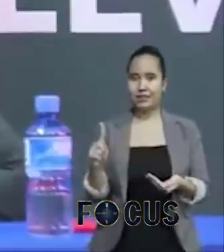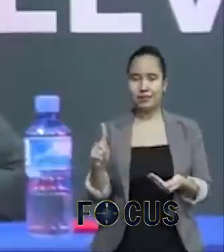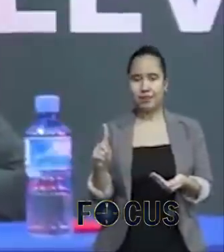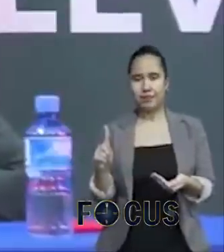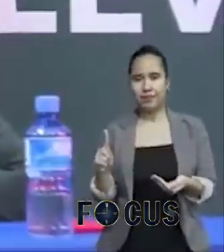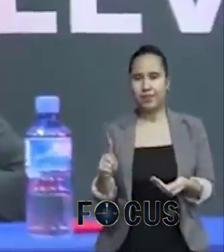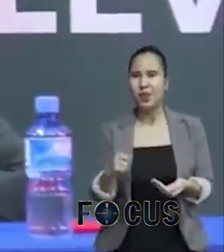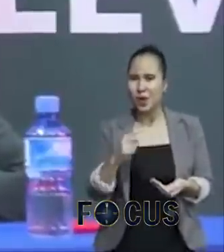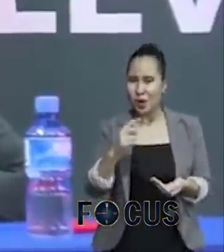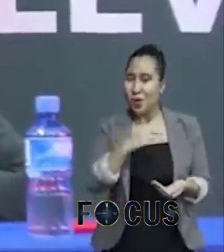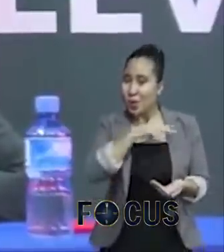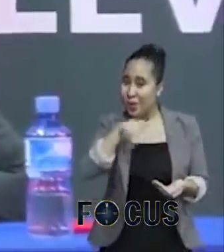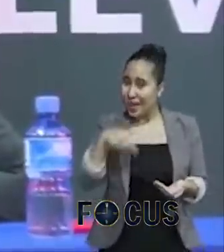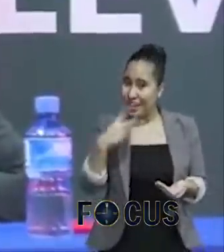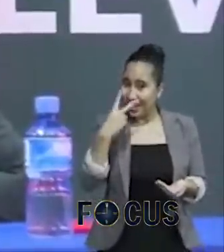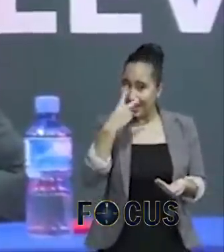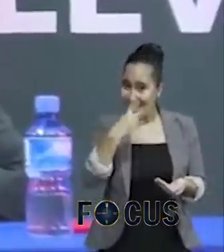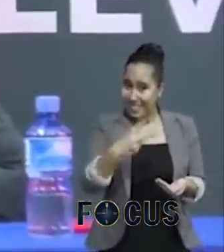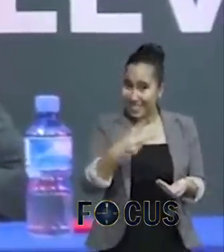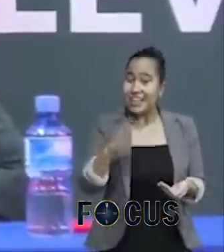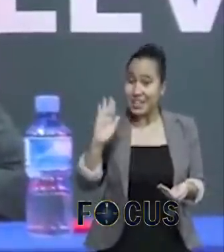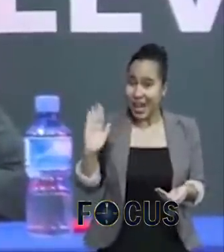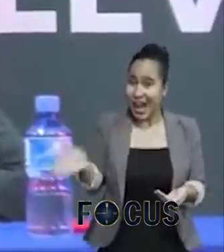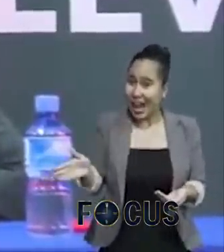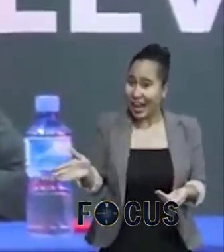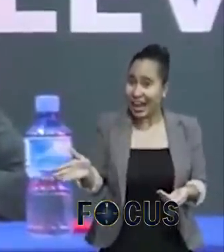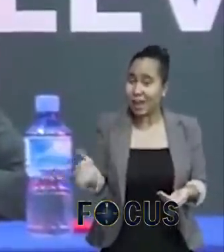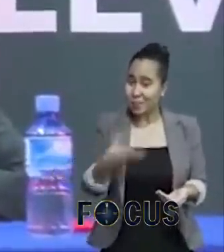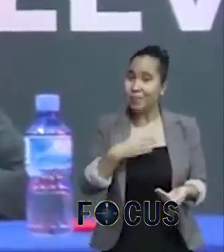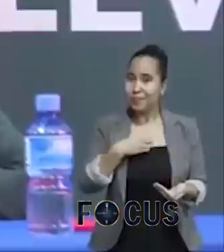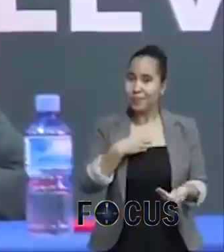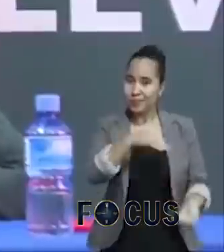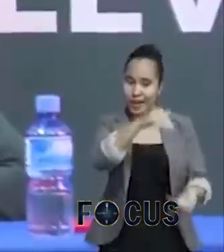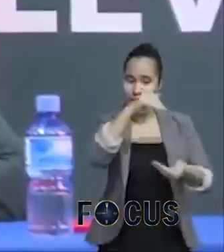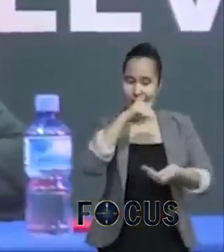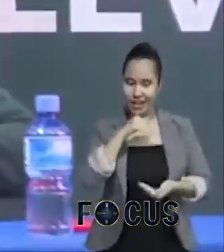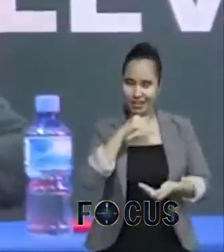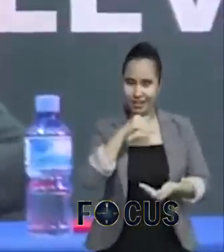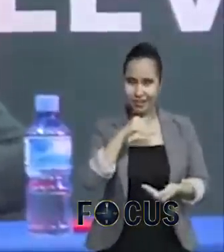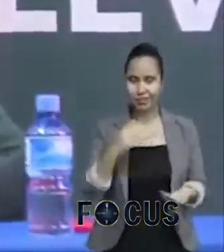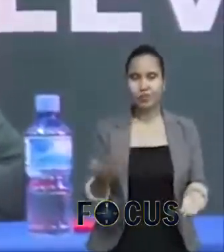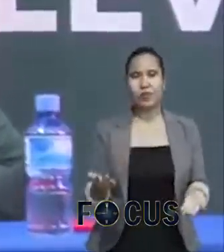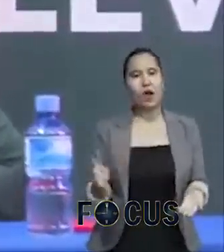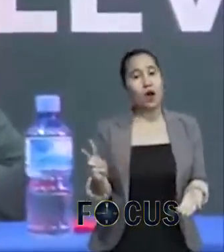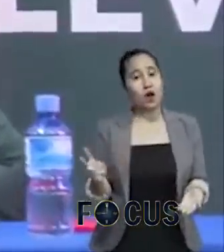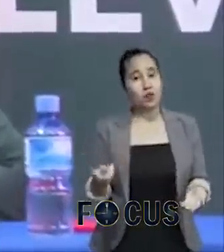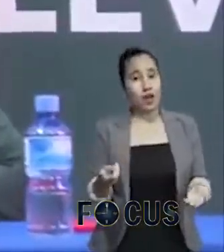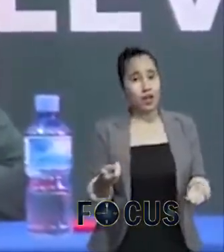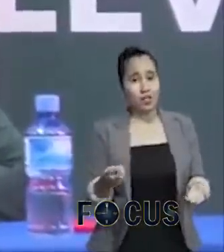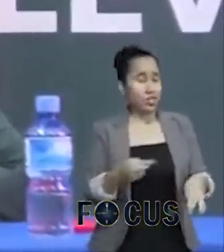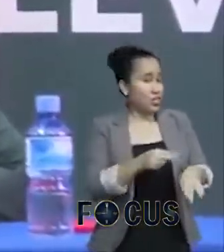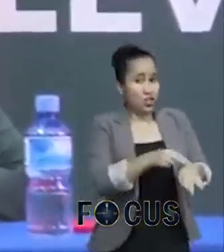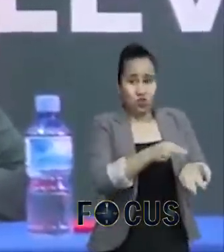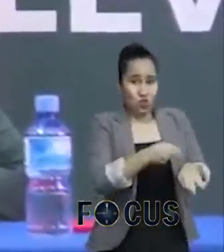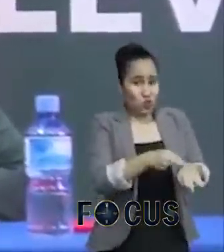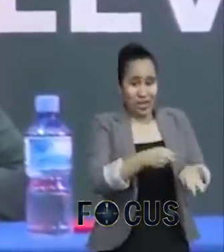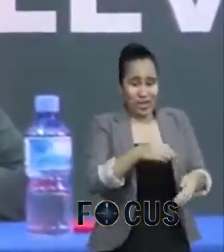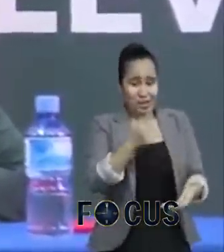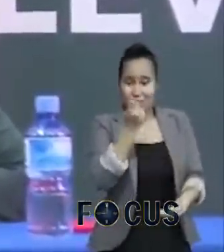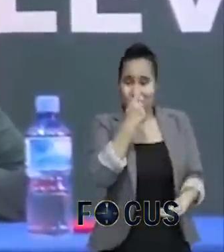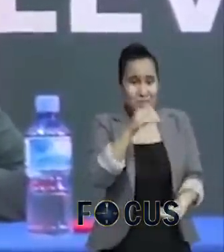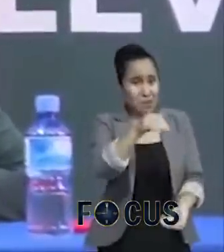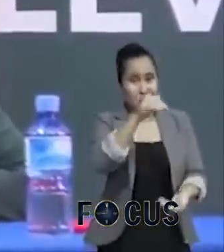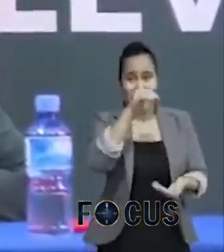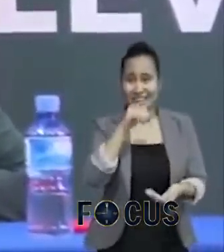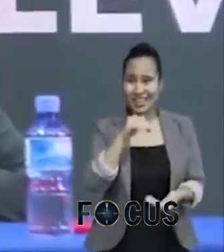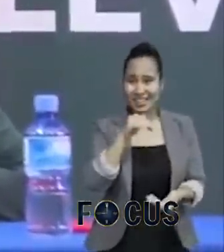woshi, dat u bekies een pakket. If ano de van nodu, ino de behoefte so wekaring, no kong,